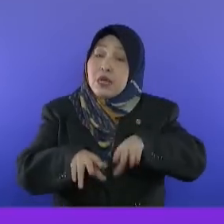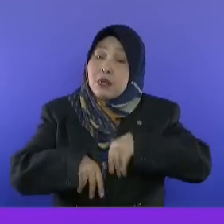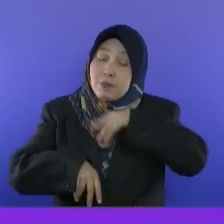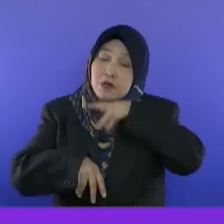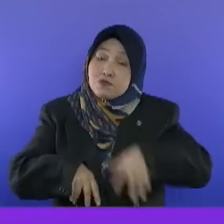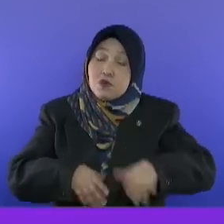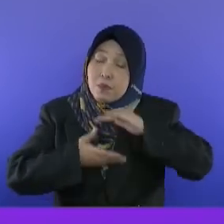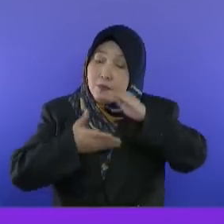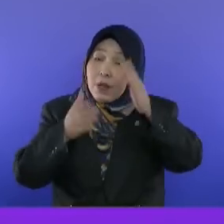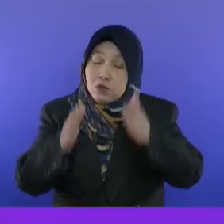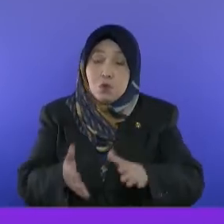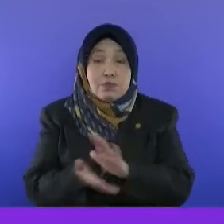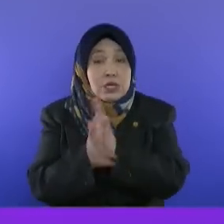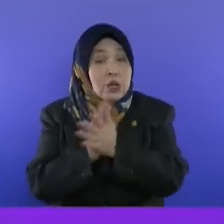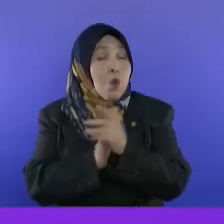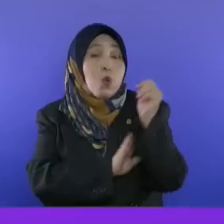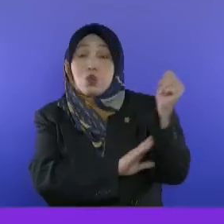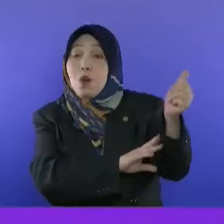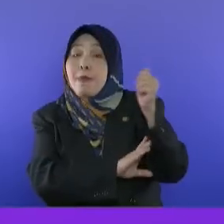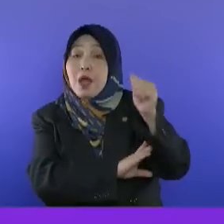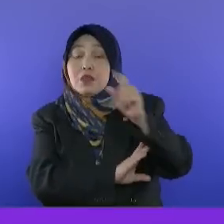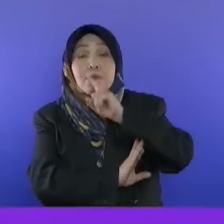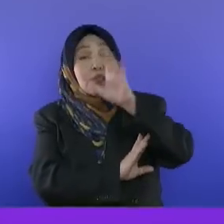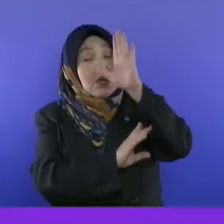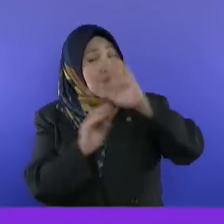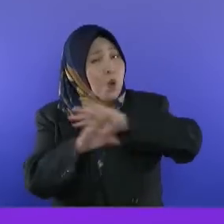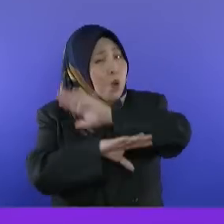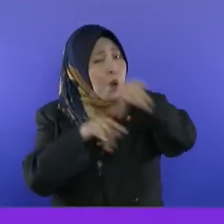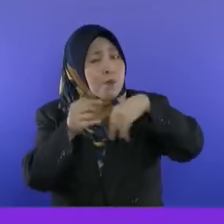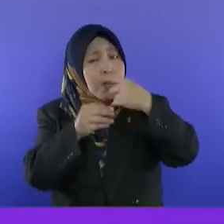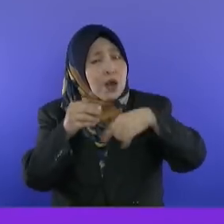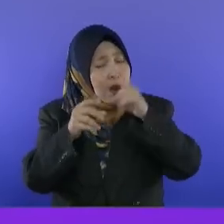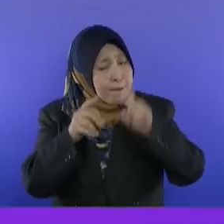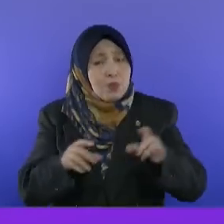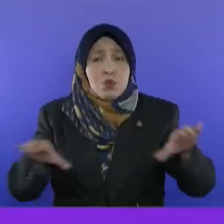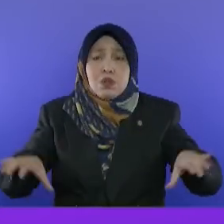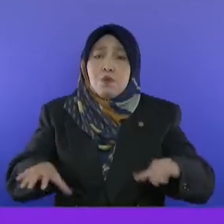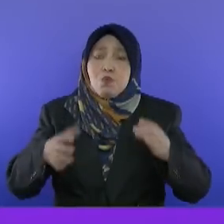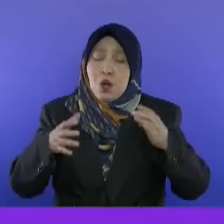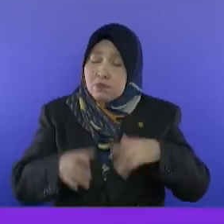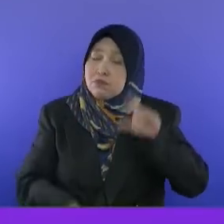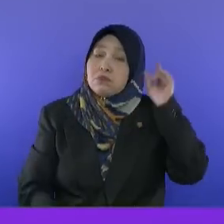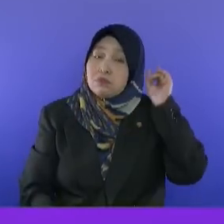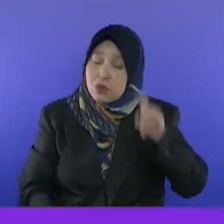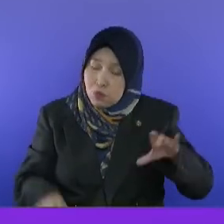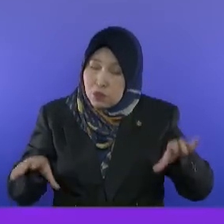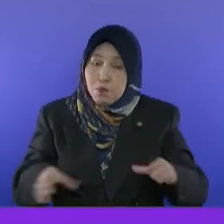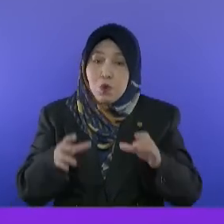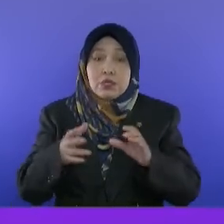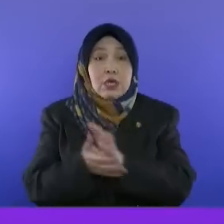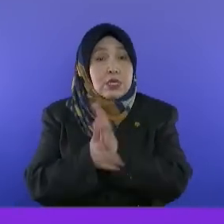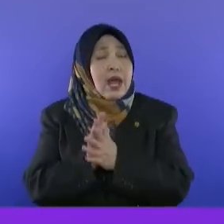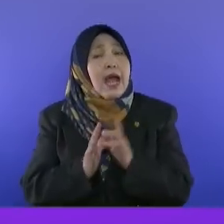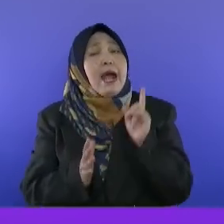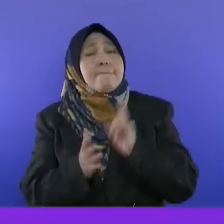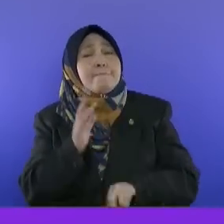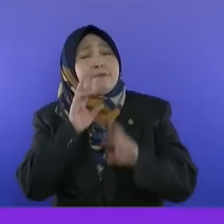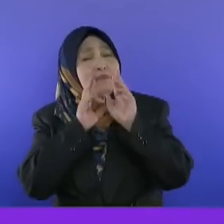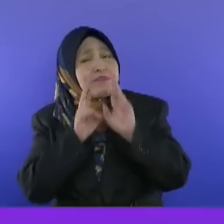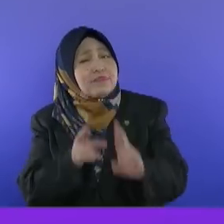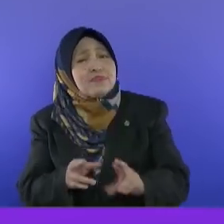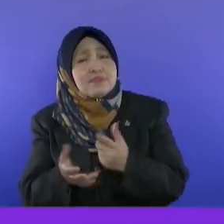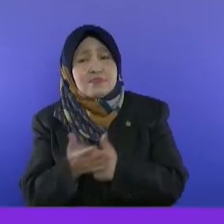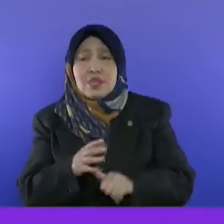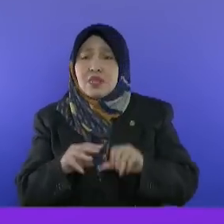perjanjian Maksudnya segala perkara yang perlu dilakukan perlu dilakukan tapi apakah respon daripada